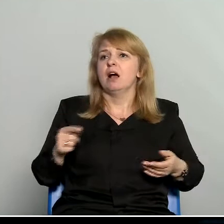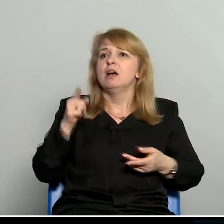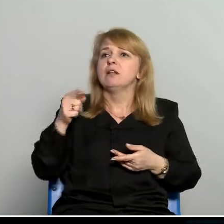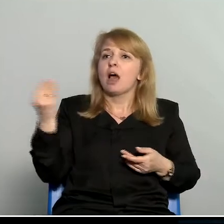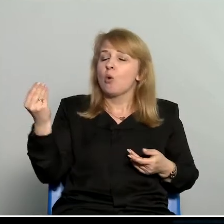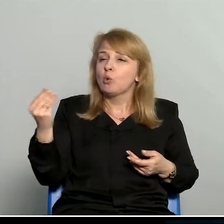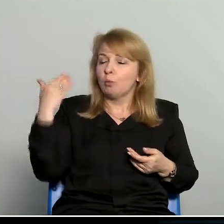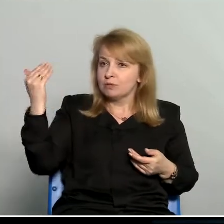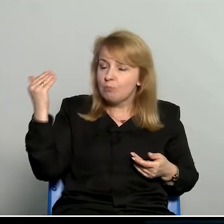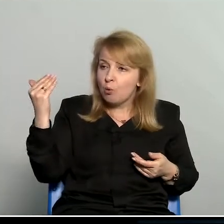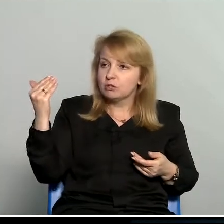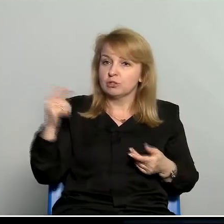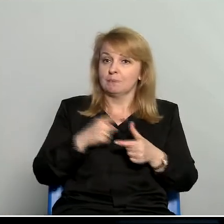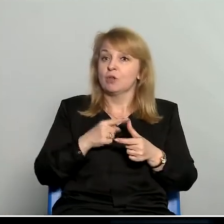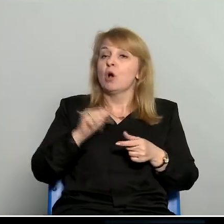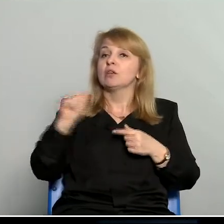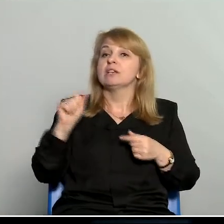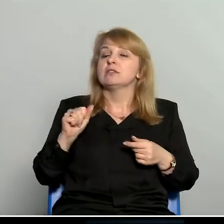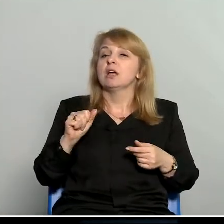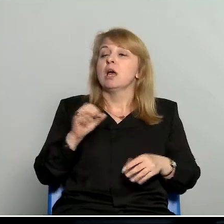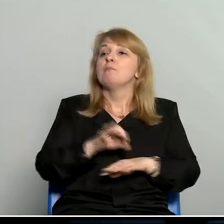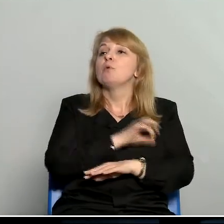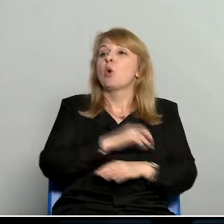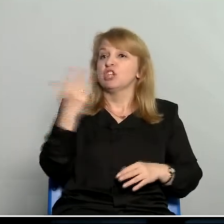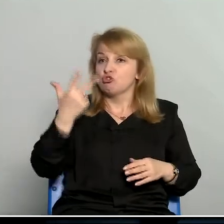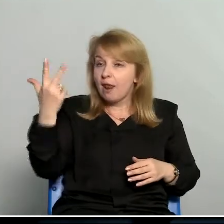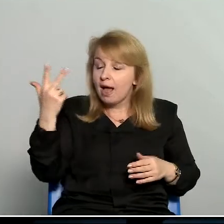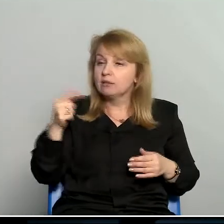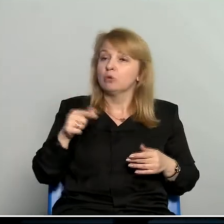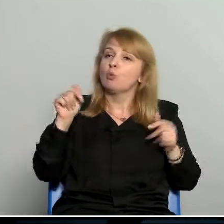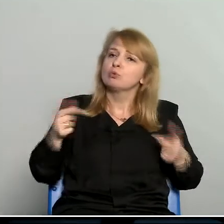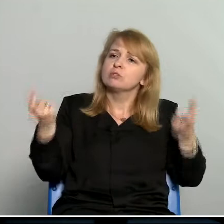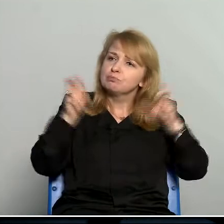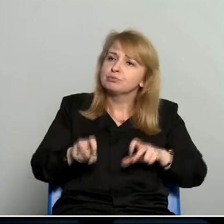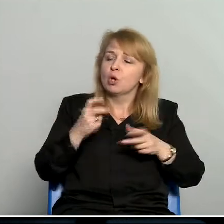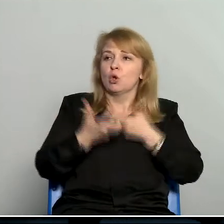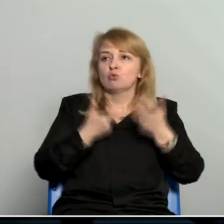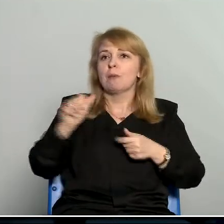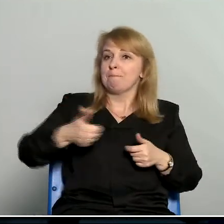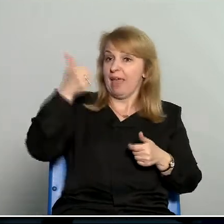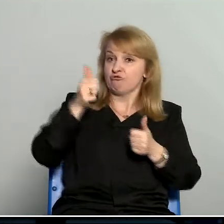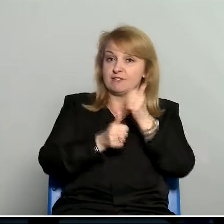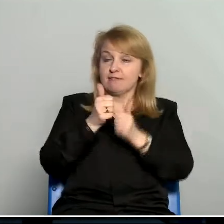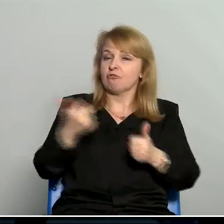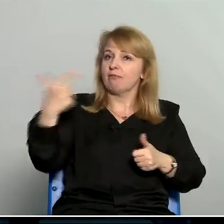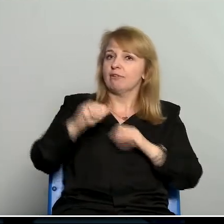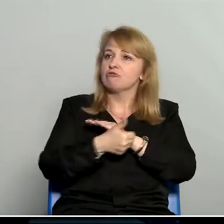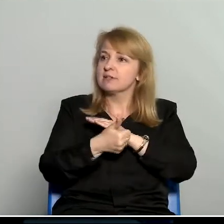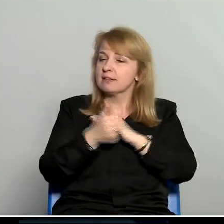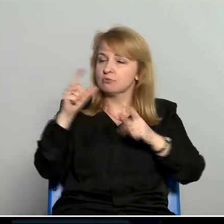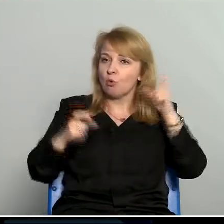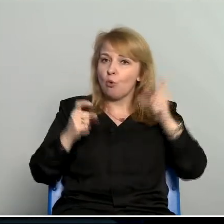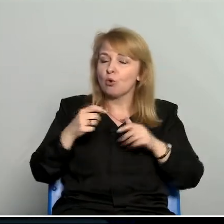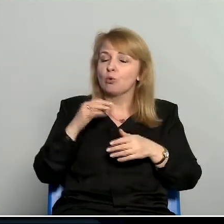społeczną. I będą to projekty trzyletnie, tak żeby objąć, czyli od 1 stycznia 2016 roku